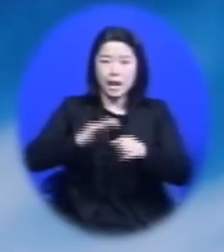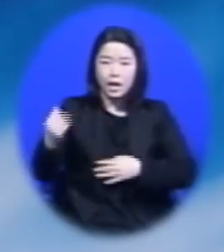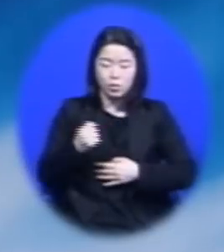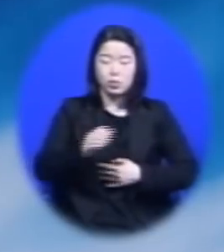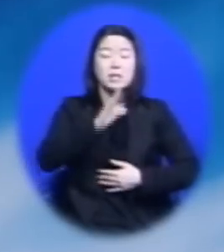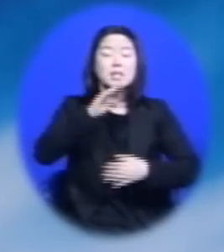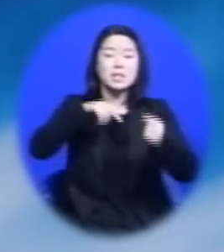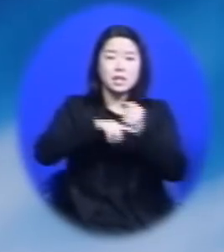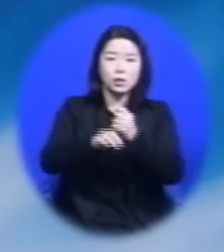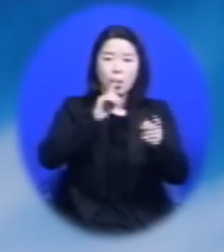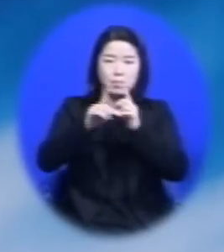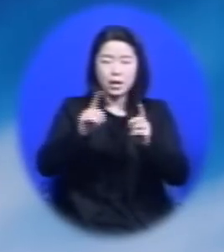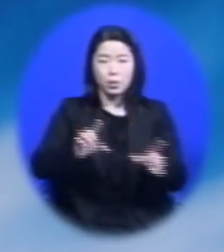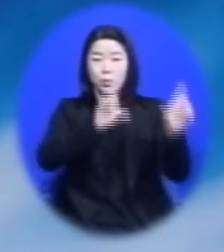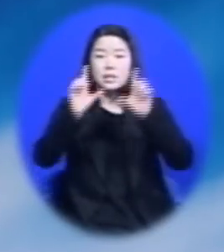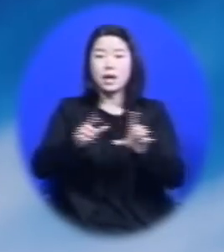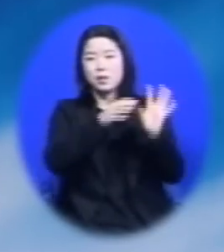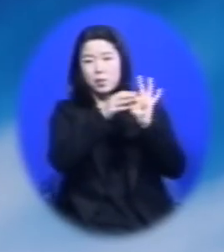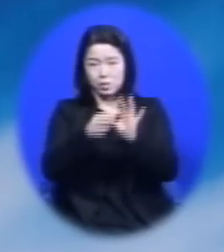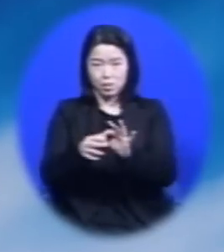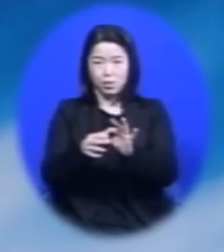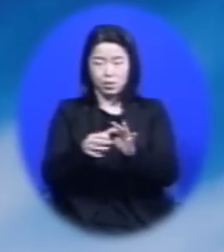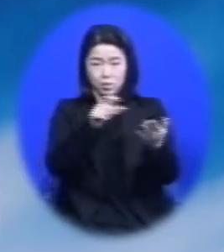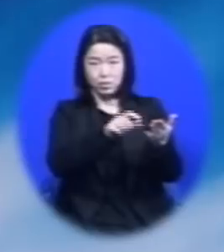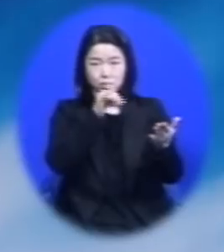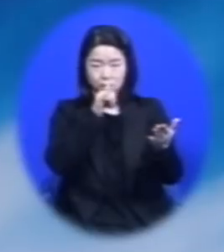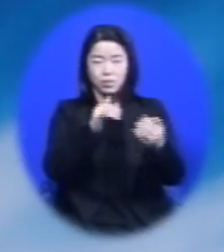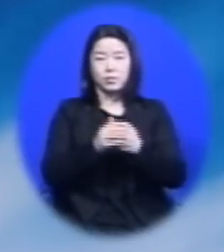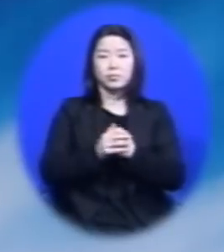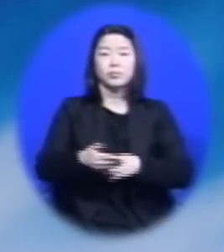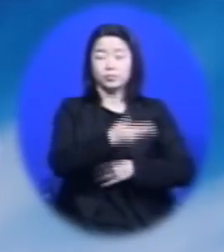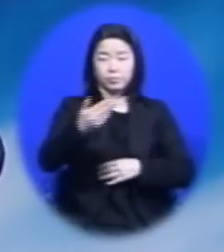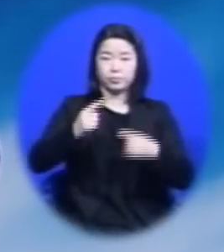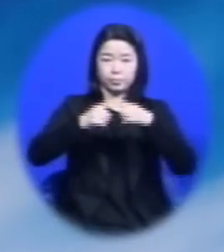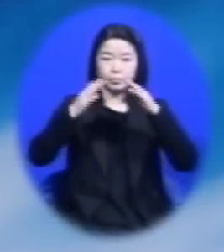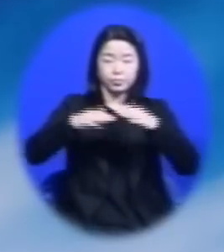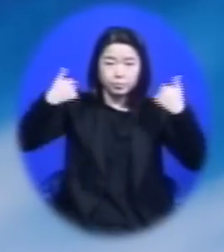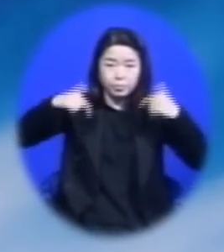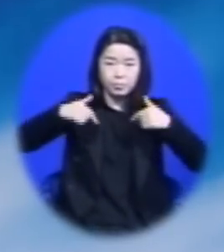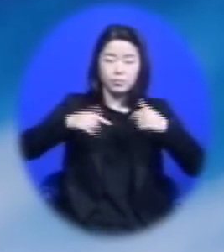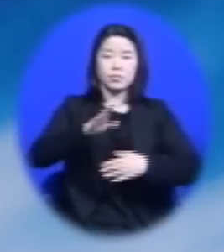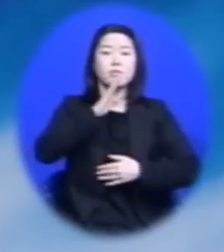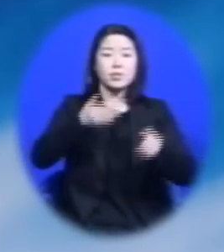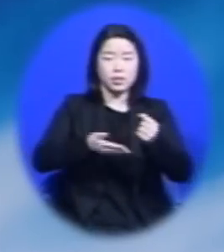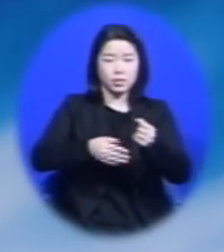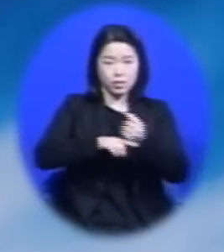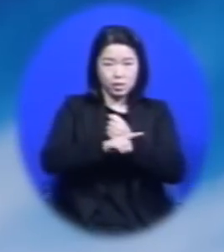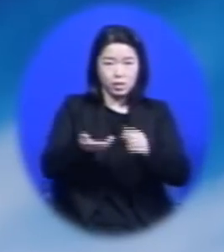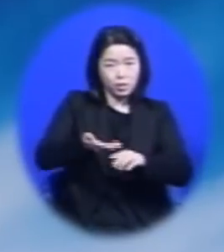진리를 말하고 살면서라고 그랬 여러분 교회는 항상 진리 위에서 있어야